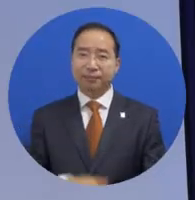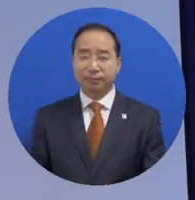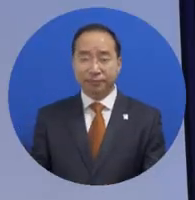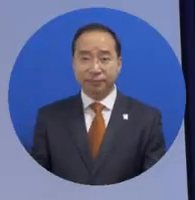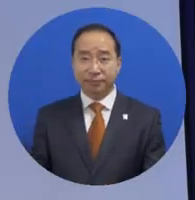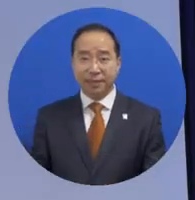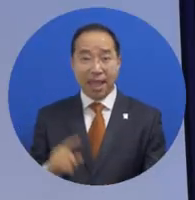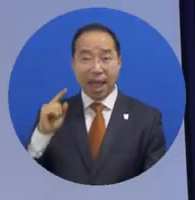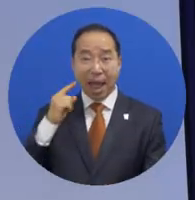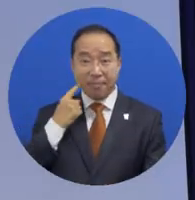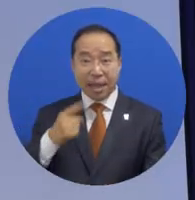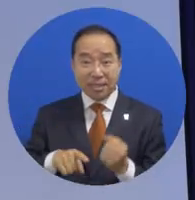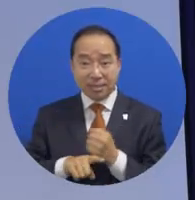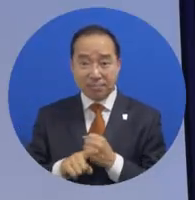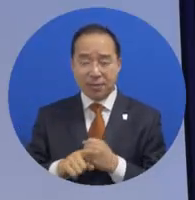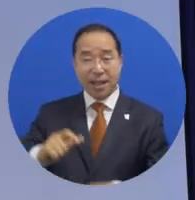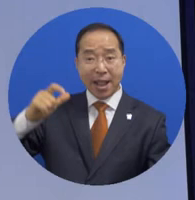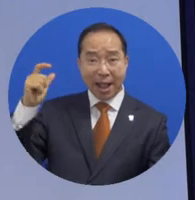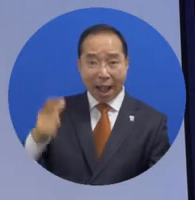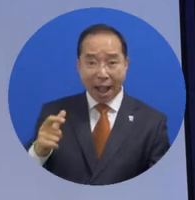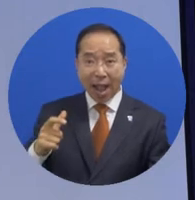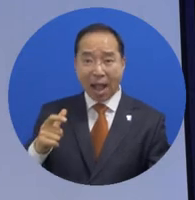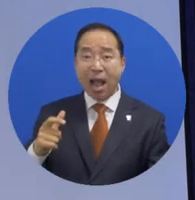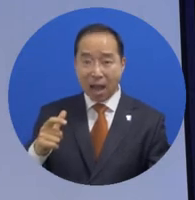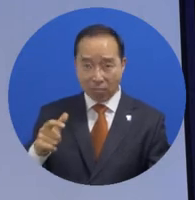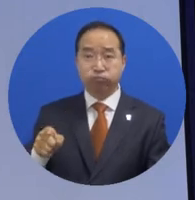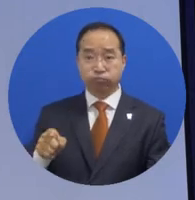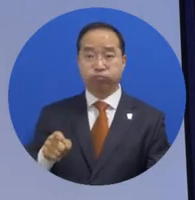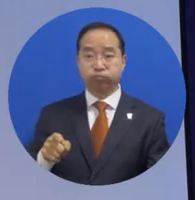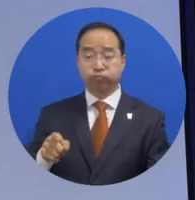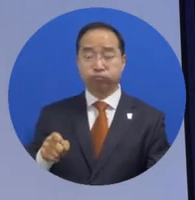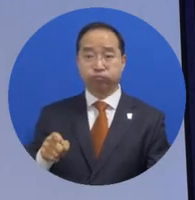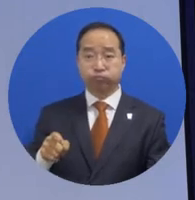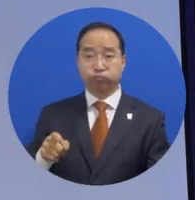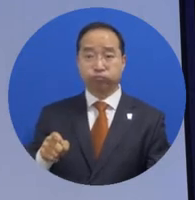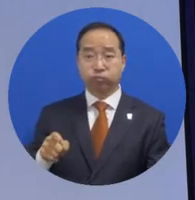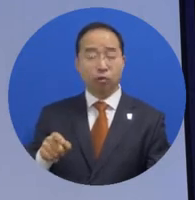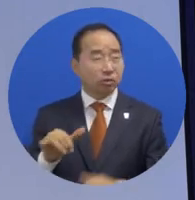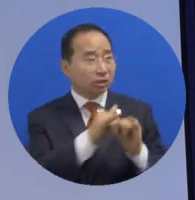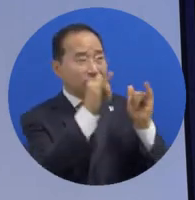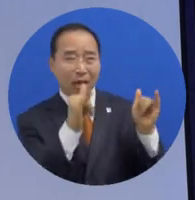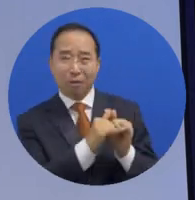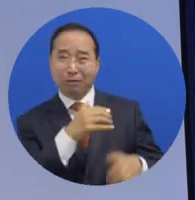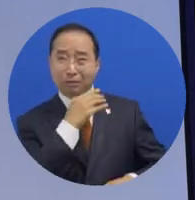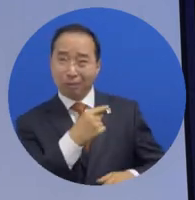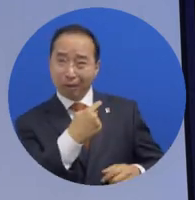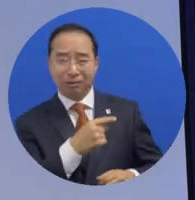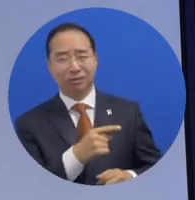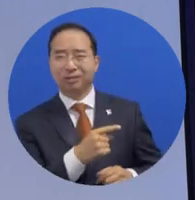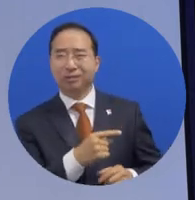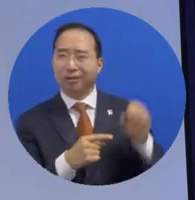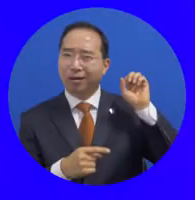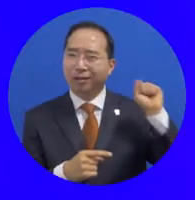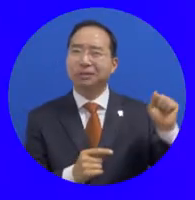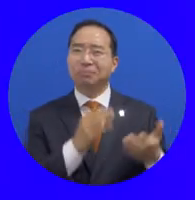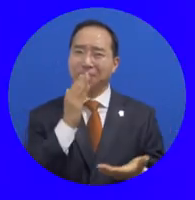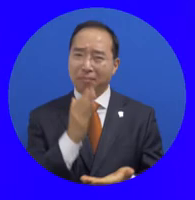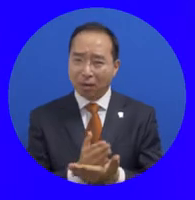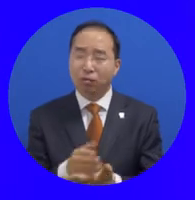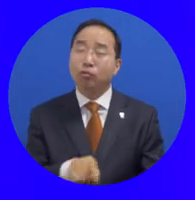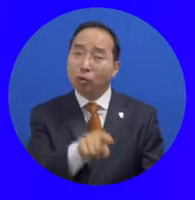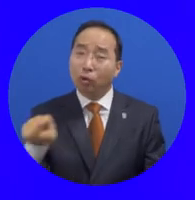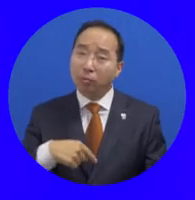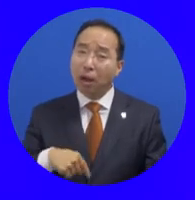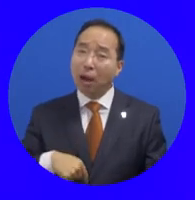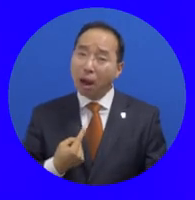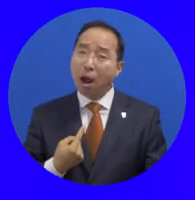아름다움의 잣대는 강하고 우아함입니다. 여러분들도 그런 사회가 우리한테 내리는 잣대에 휘둘리지 마시고 여러분들